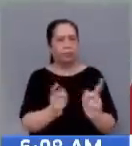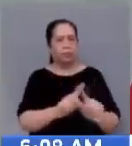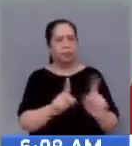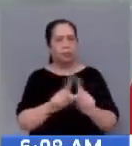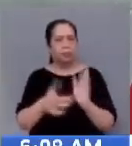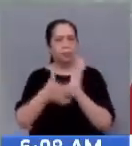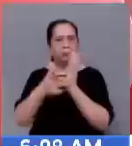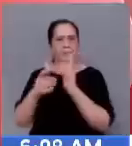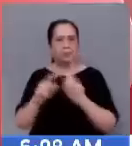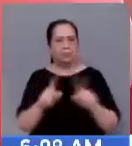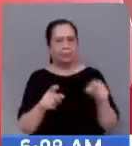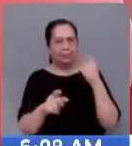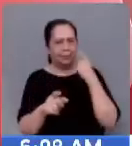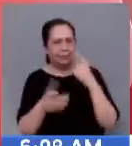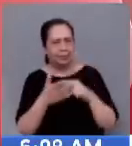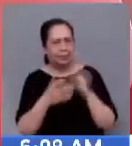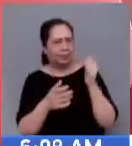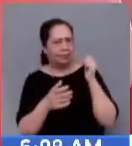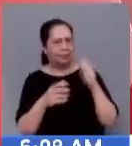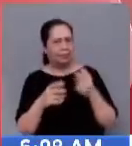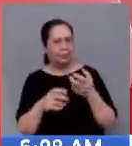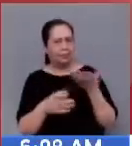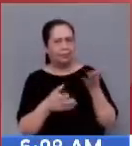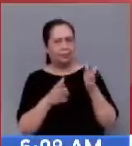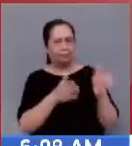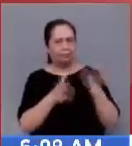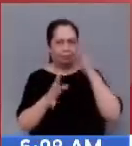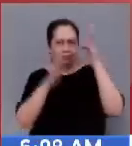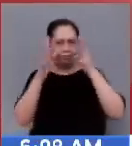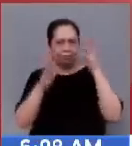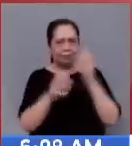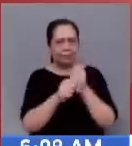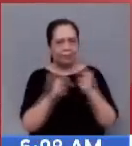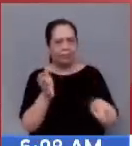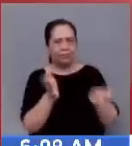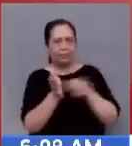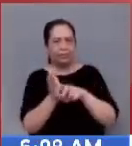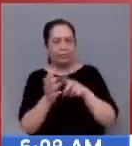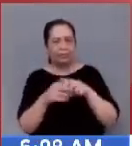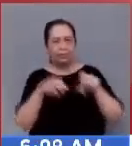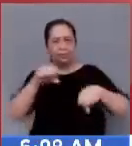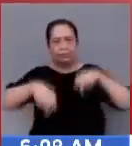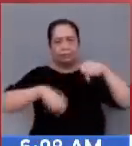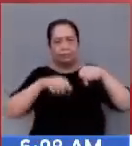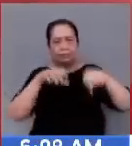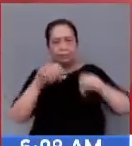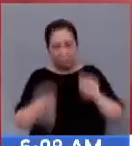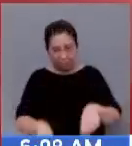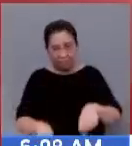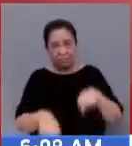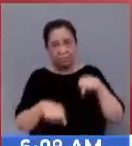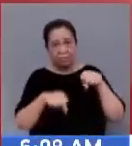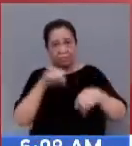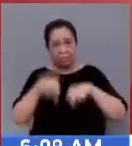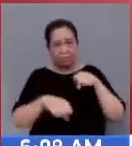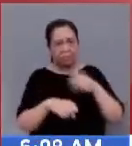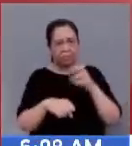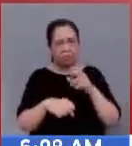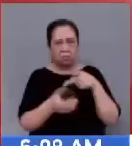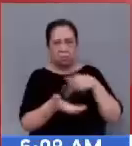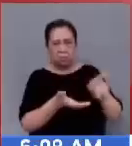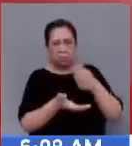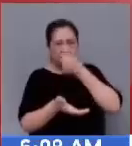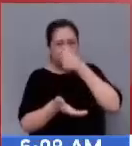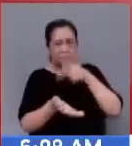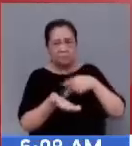po natin dito sa likuran. Opo. Tapos yung iba sumasakay ng mga pedicab. Kaya po ba noon o talagang magbabayad pa kayo para lang makalabas